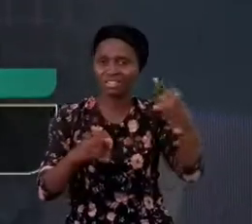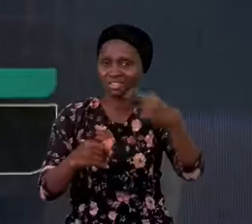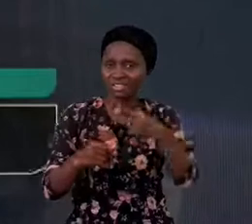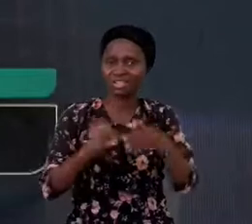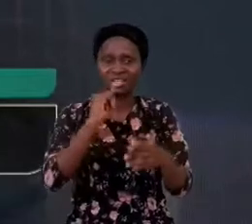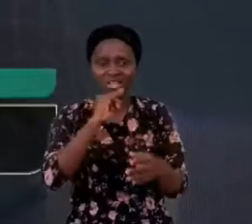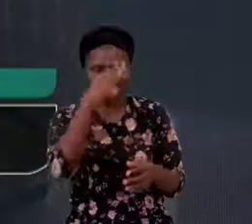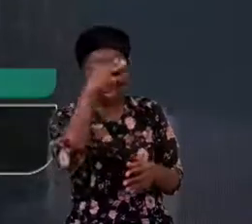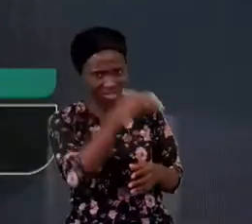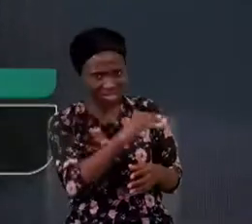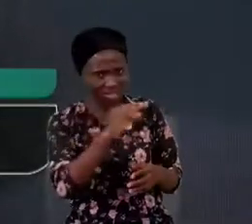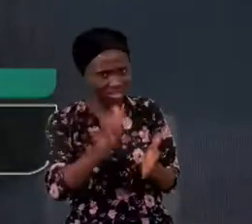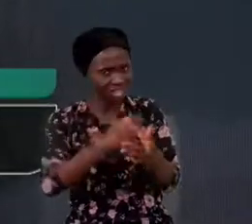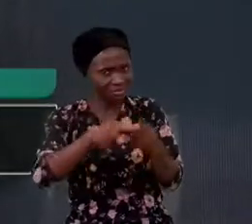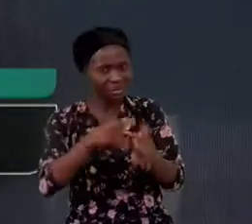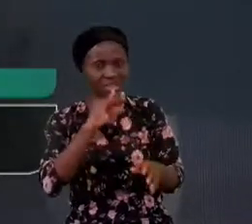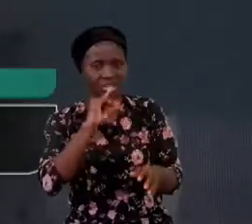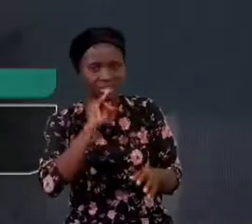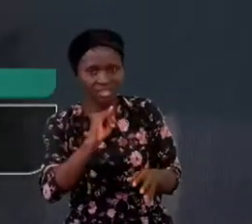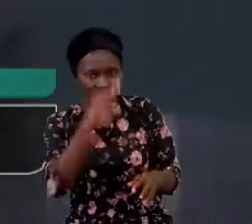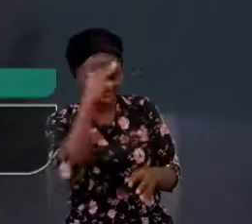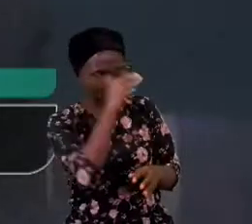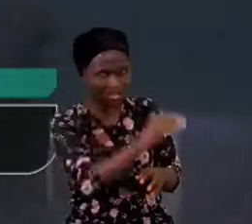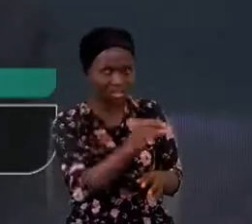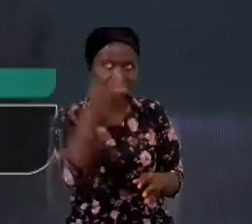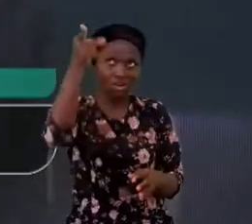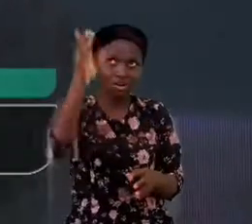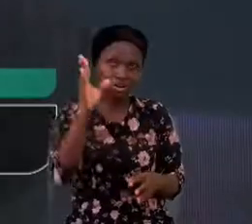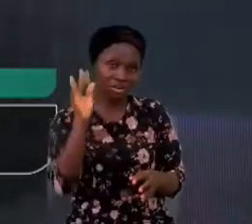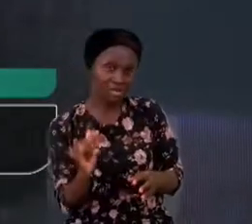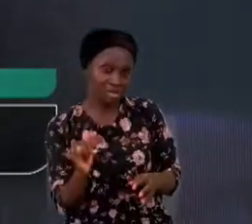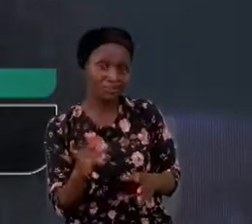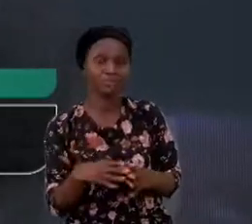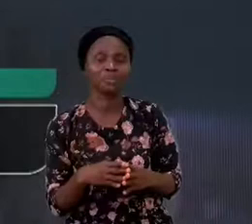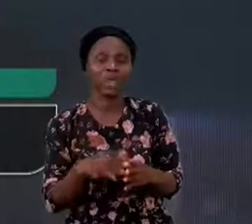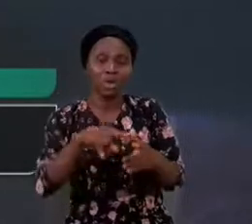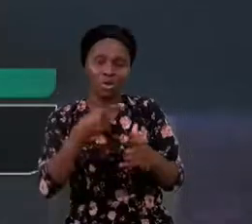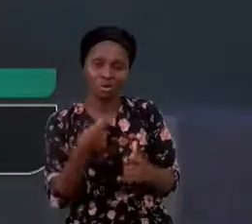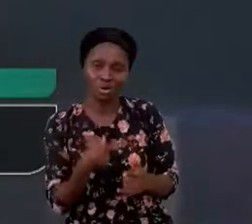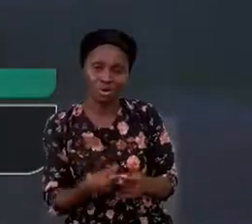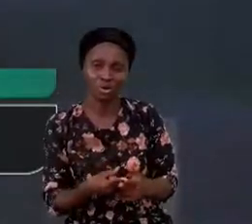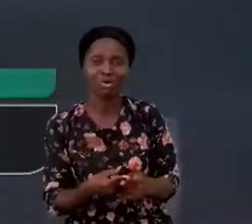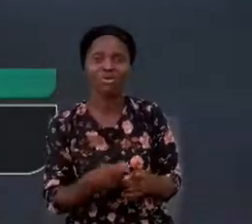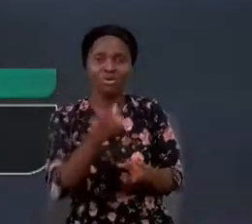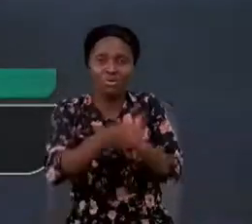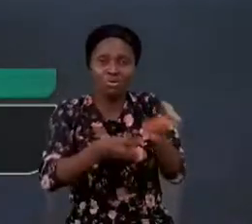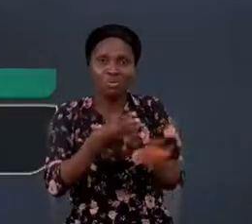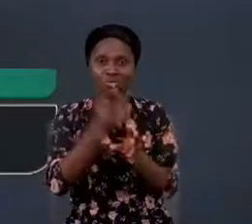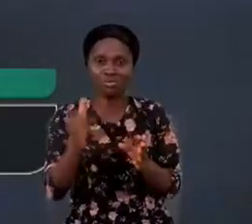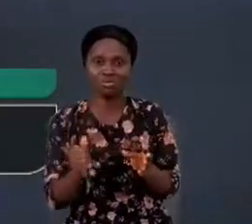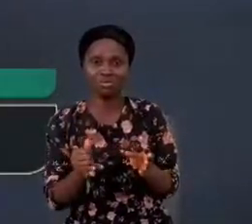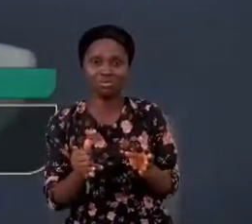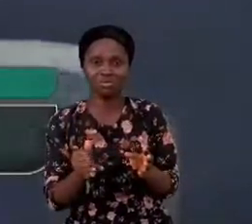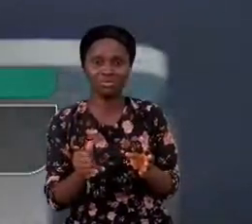cherches, est-ce que c'est un ami qui va nous aimer? C'est un ami qui va nous élever? C'est un ami qui va nous sortir de